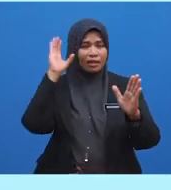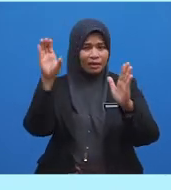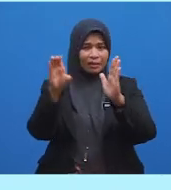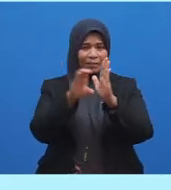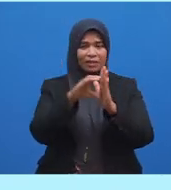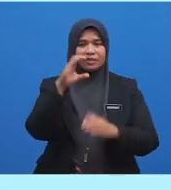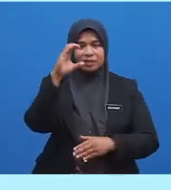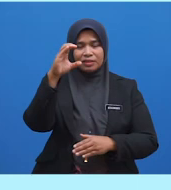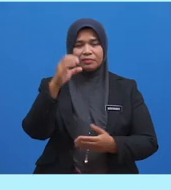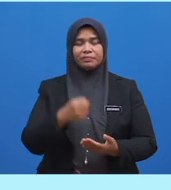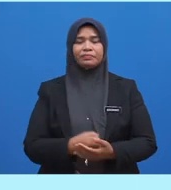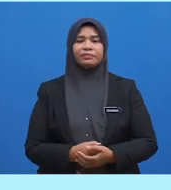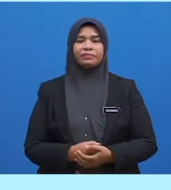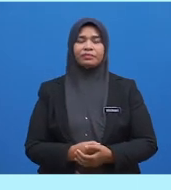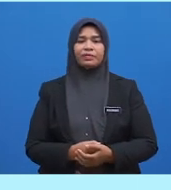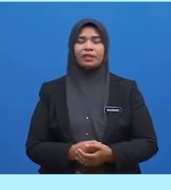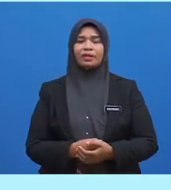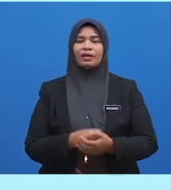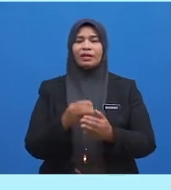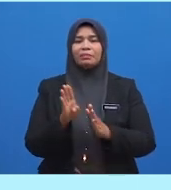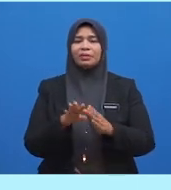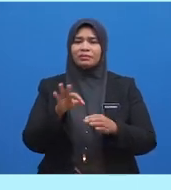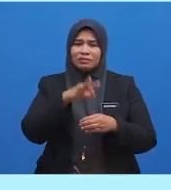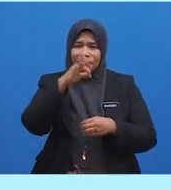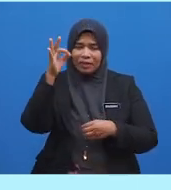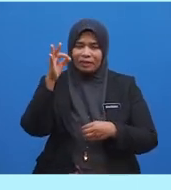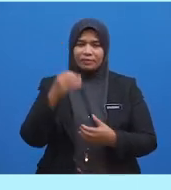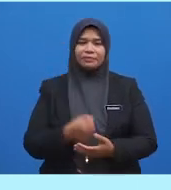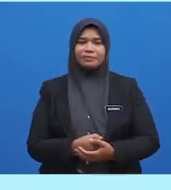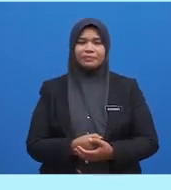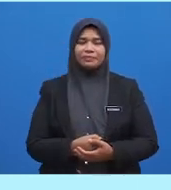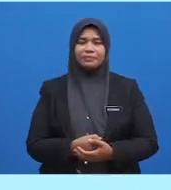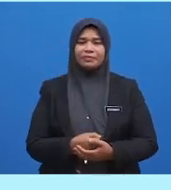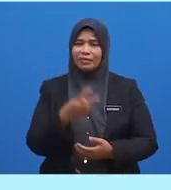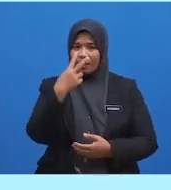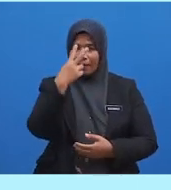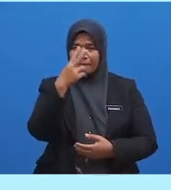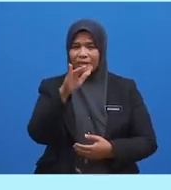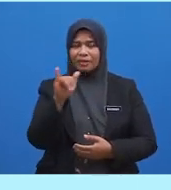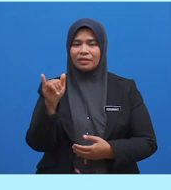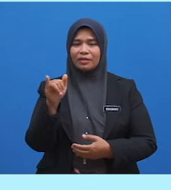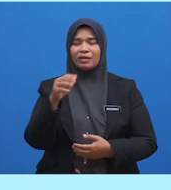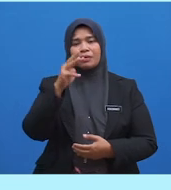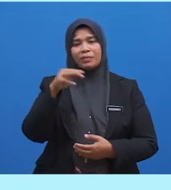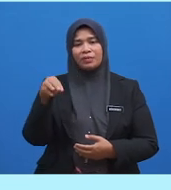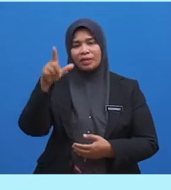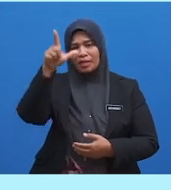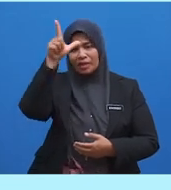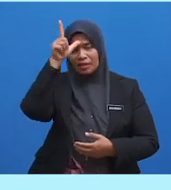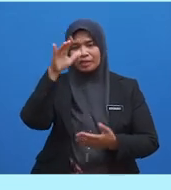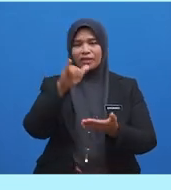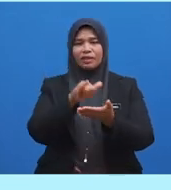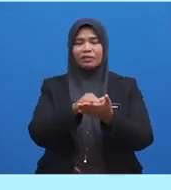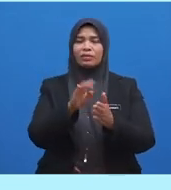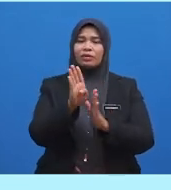sih bersemangatnya nampaknya murid lelaki itu